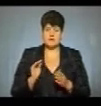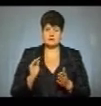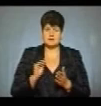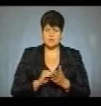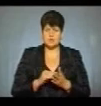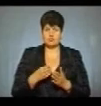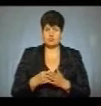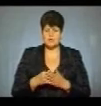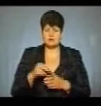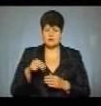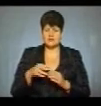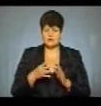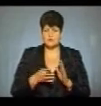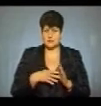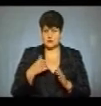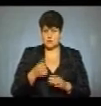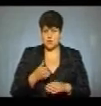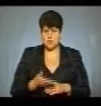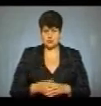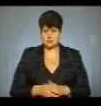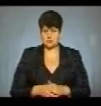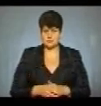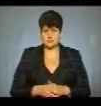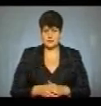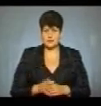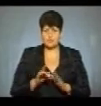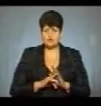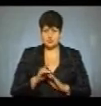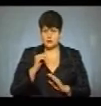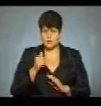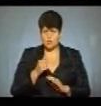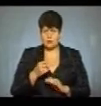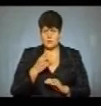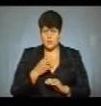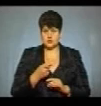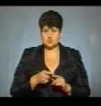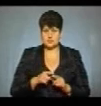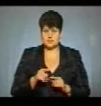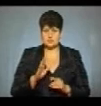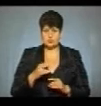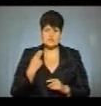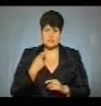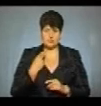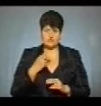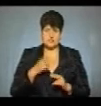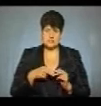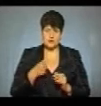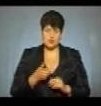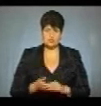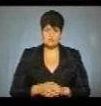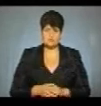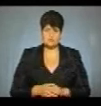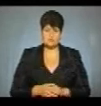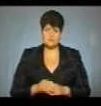бюджету 2019 року. Ми на початку року бачили, що це буде заборгованість пенсії.